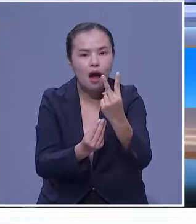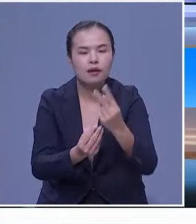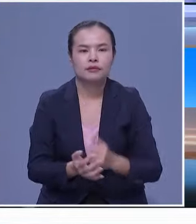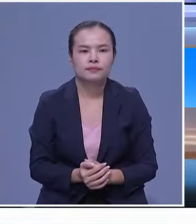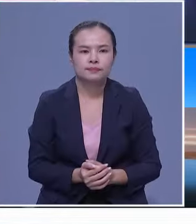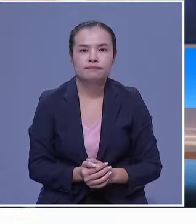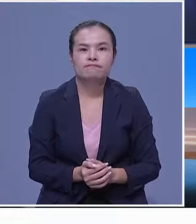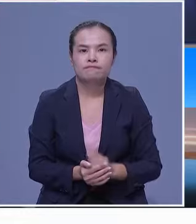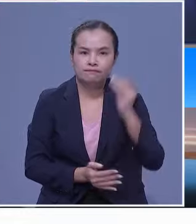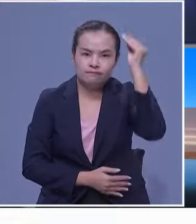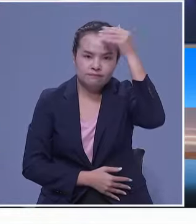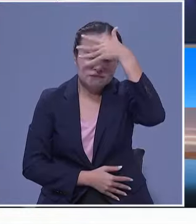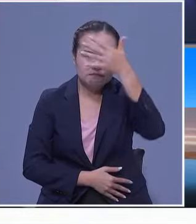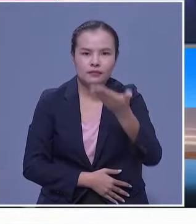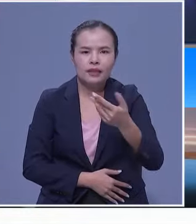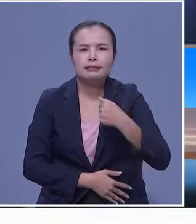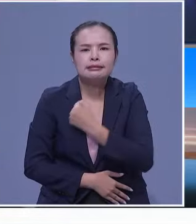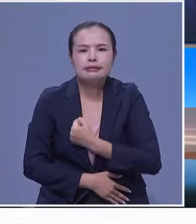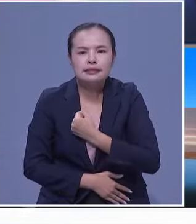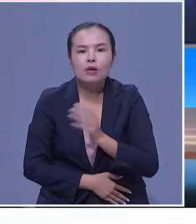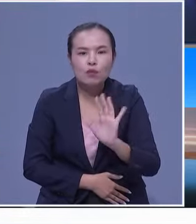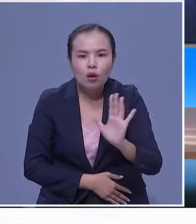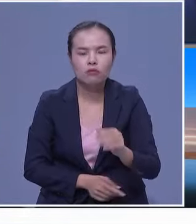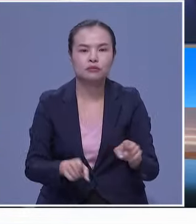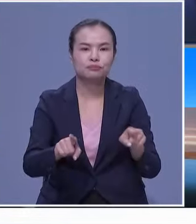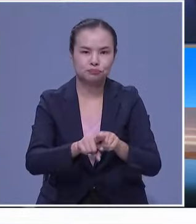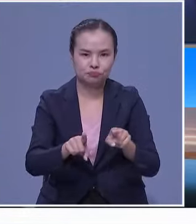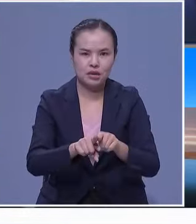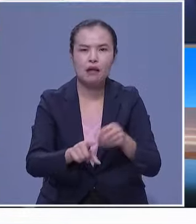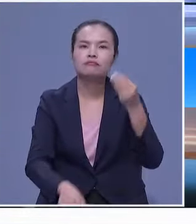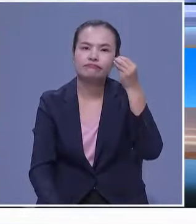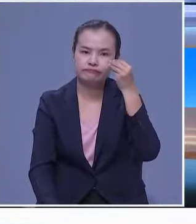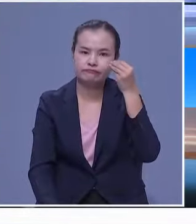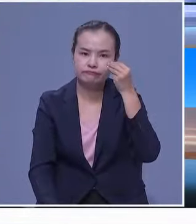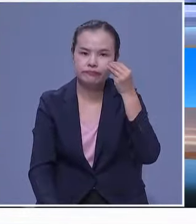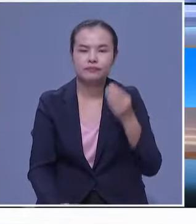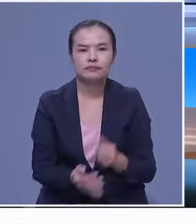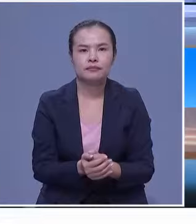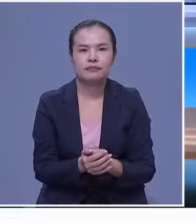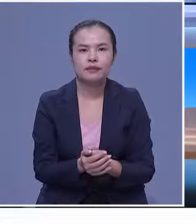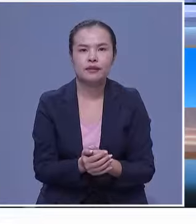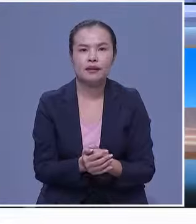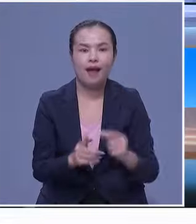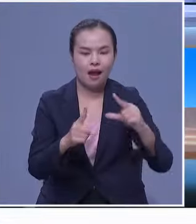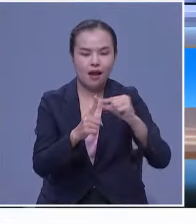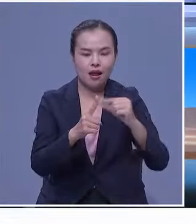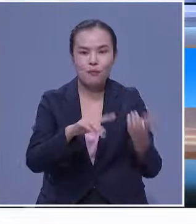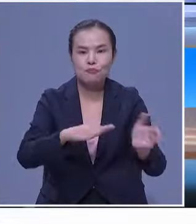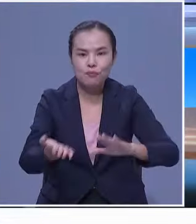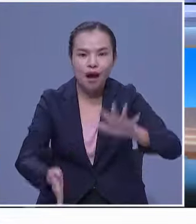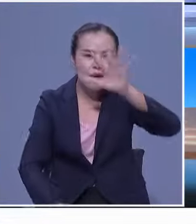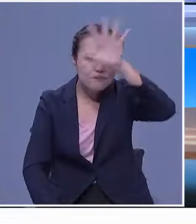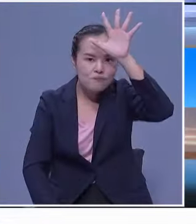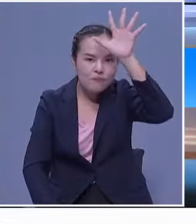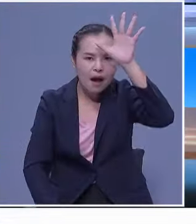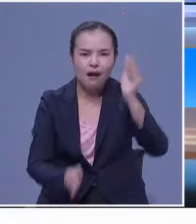ถานการณ์ของคุณเท้งจริงๆเนี่ยไม่ต้องใจเสียไปเพราะว่าไม่ต่างจากกรณีของคุณพิธาหลังการยุบพรรคอนาคตใหม่จากคุณธนาธรที่ค